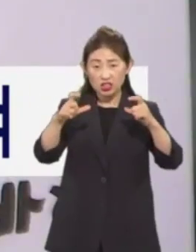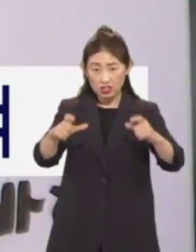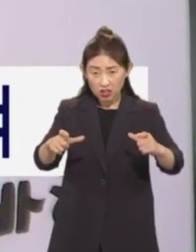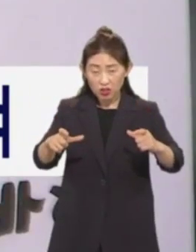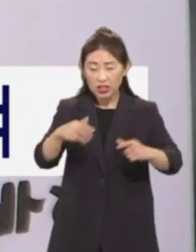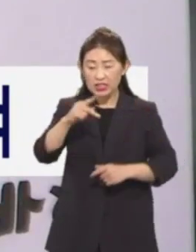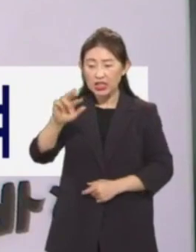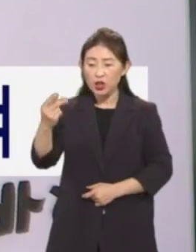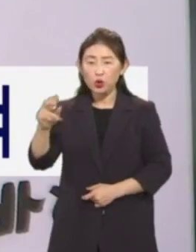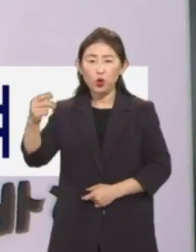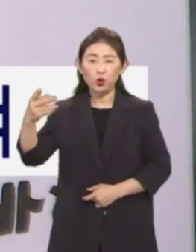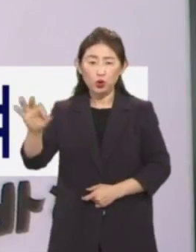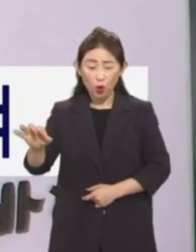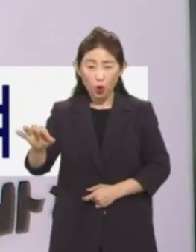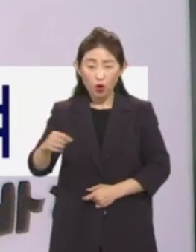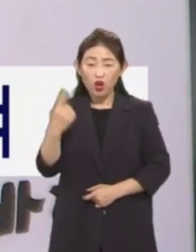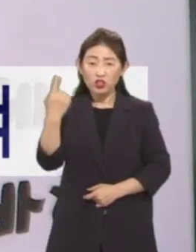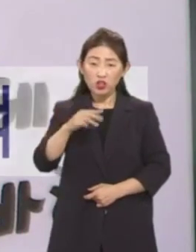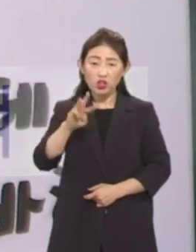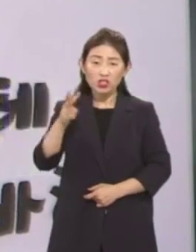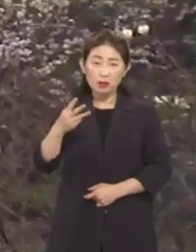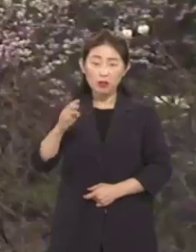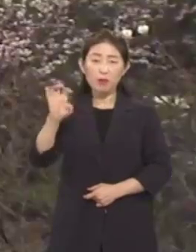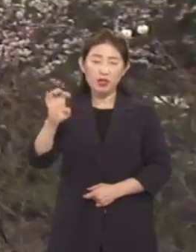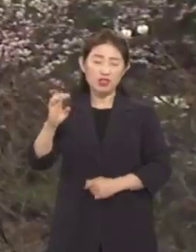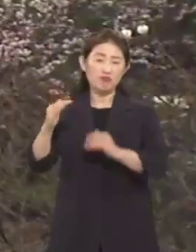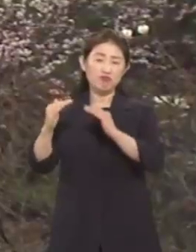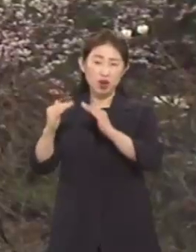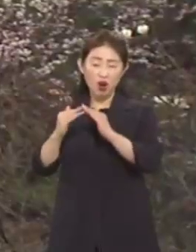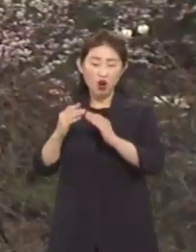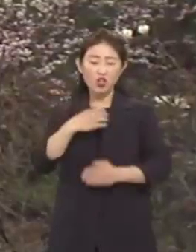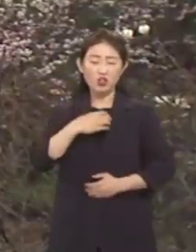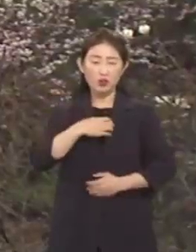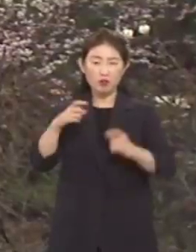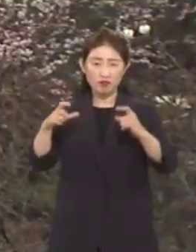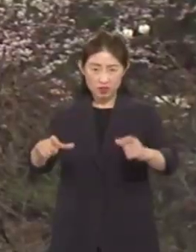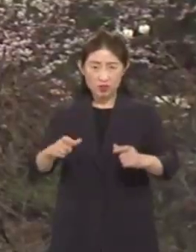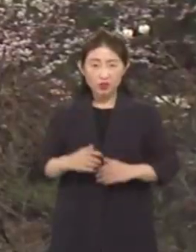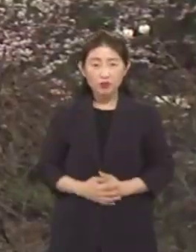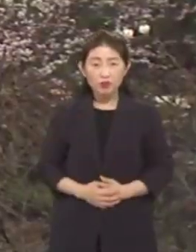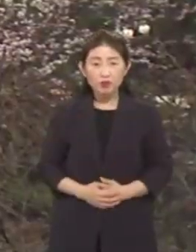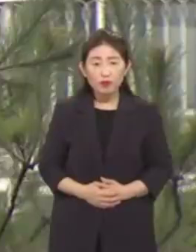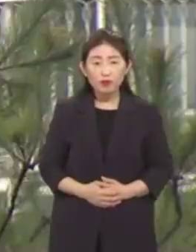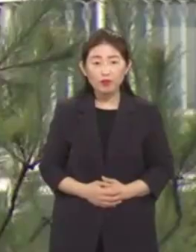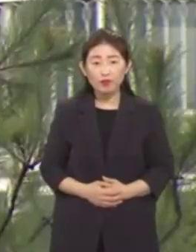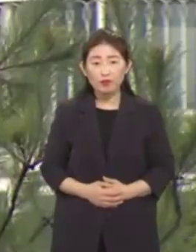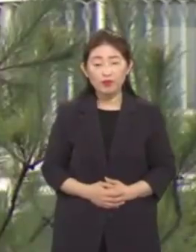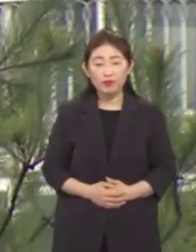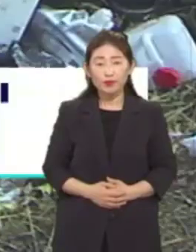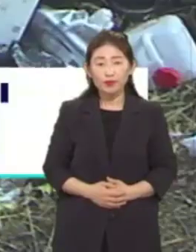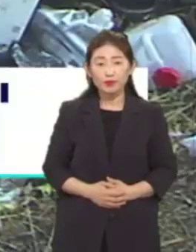천안 쌍용동이 1,340건에 달해 위험 지역으로 꼽혔습니다.